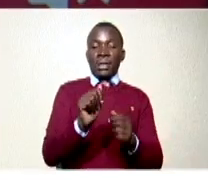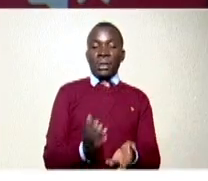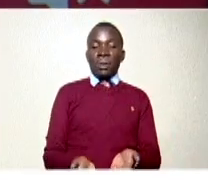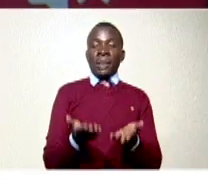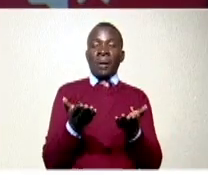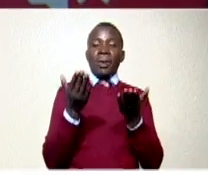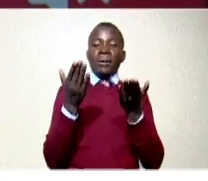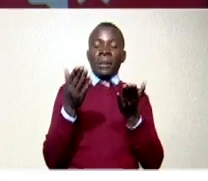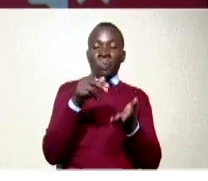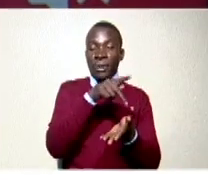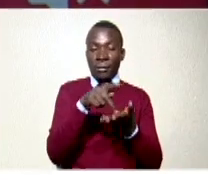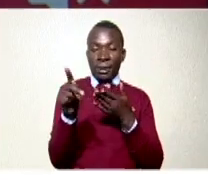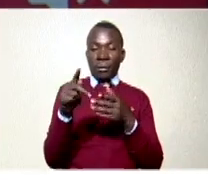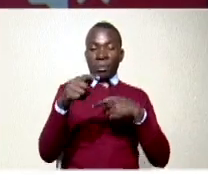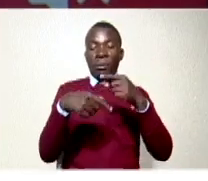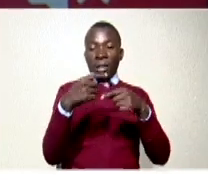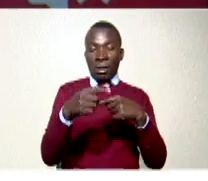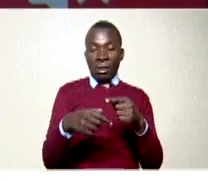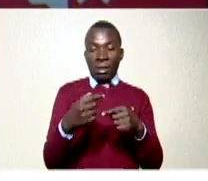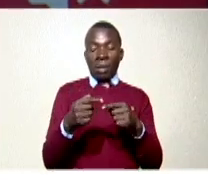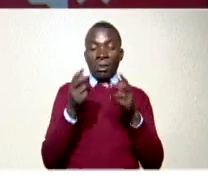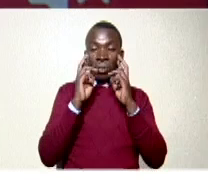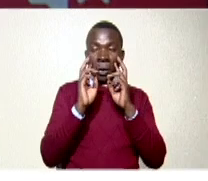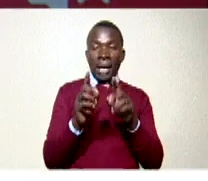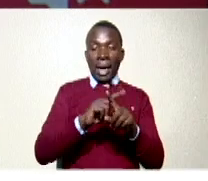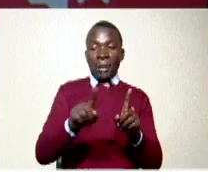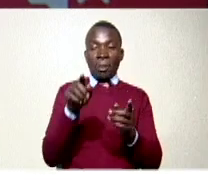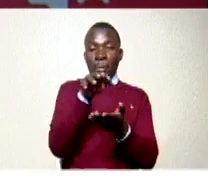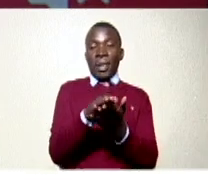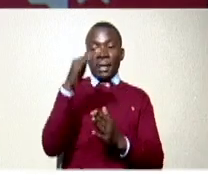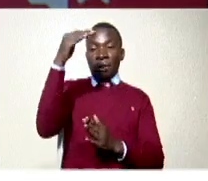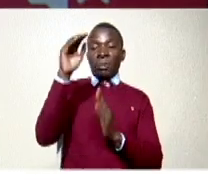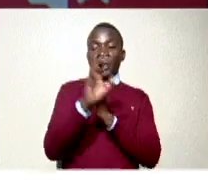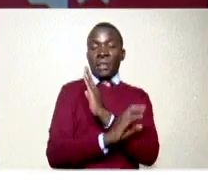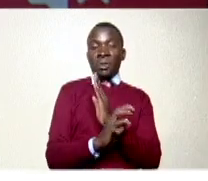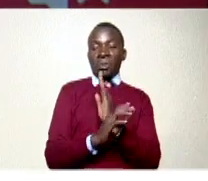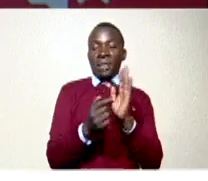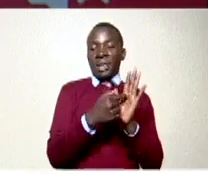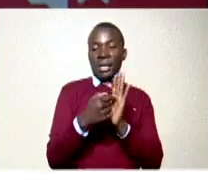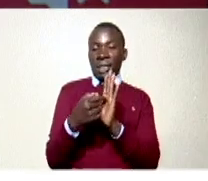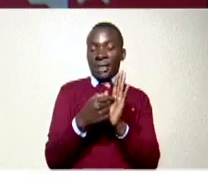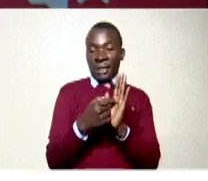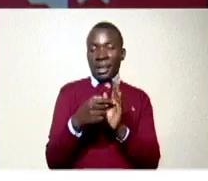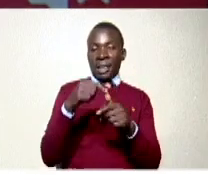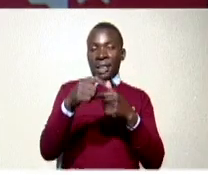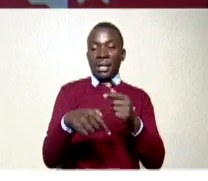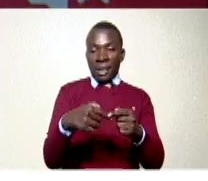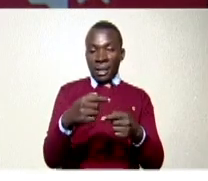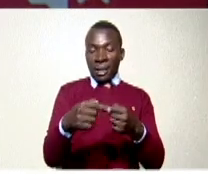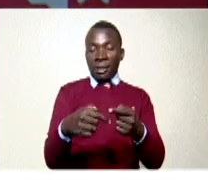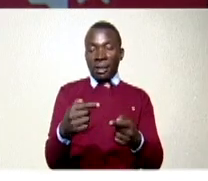zamuka ry'ibiciro twakomeje kugenda tubona, ariko Banki Nkuru y'Igihugu igaragaza yuko ririmo